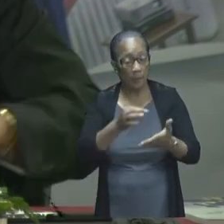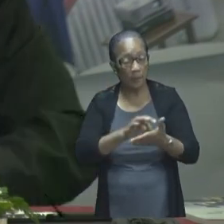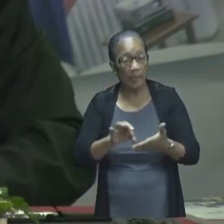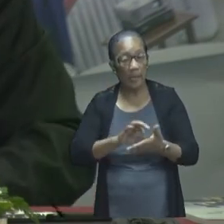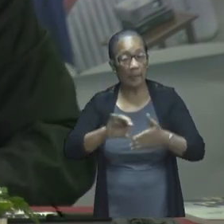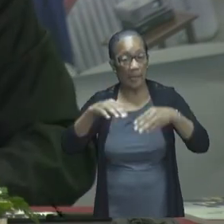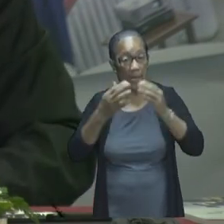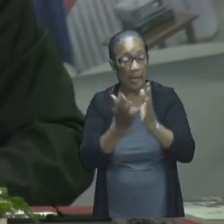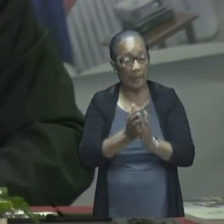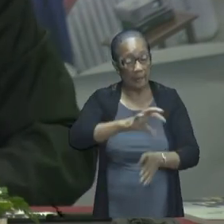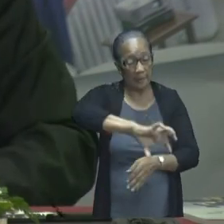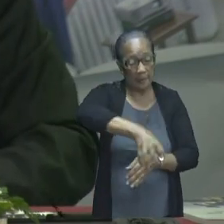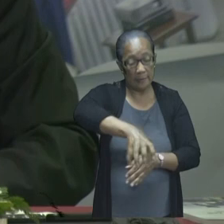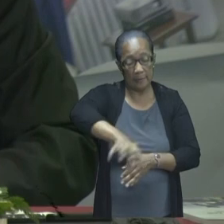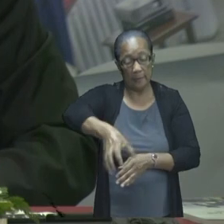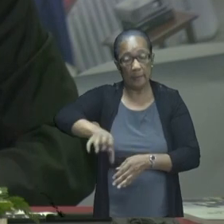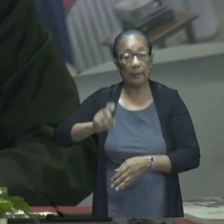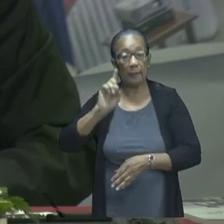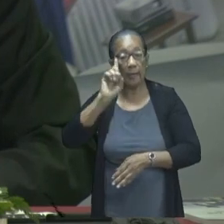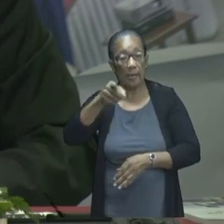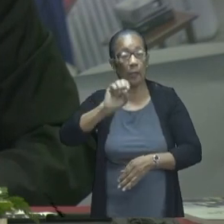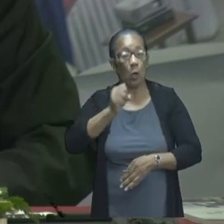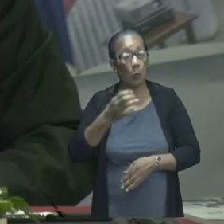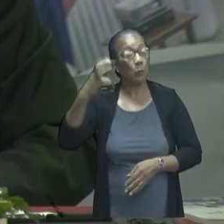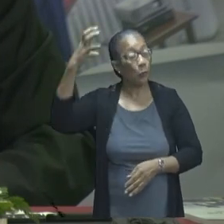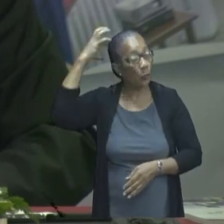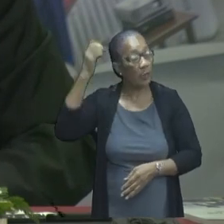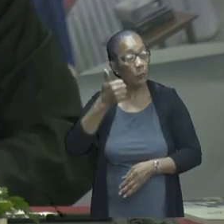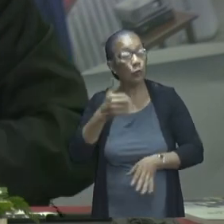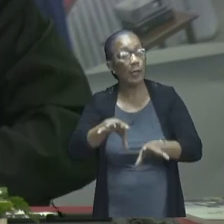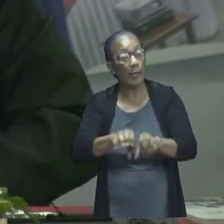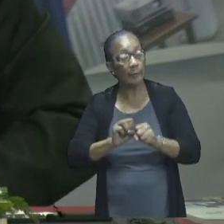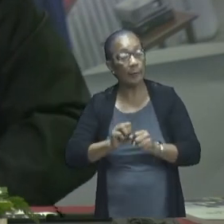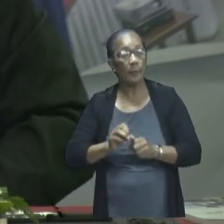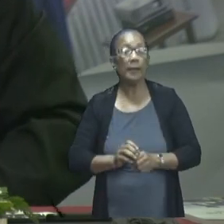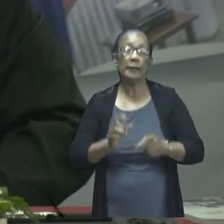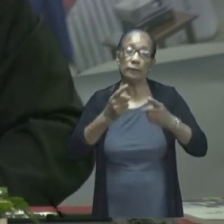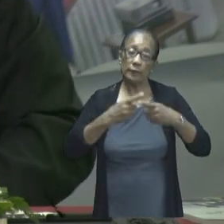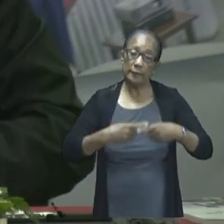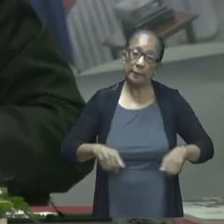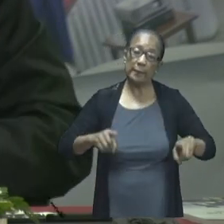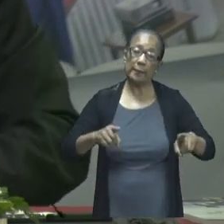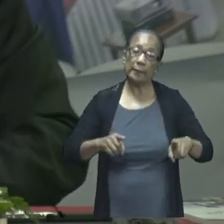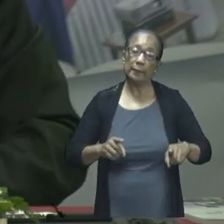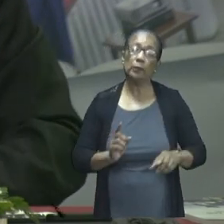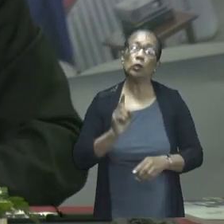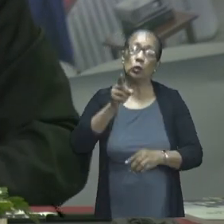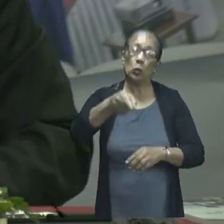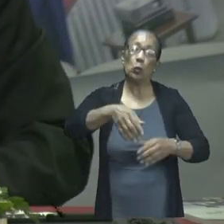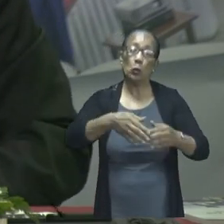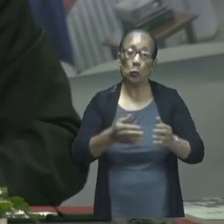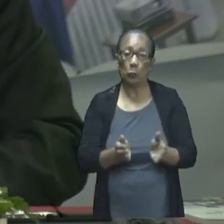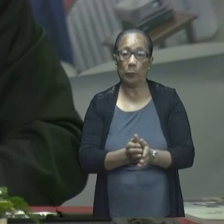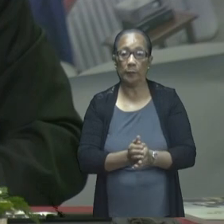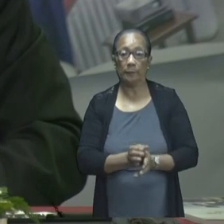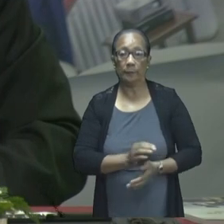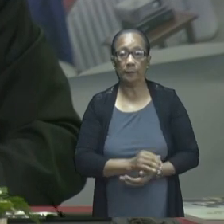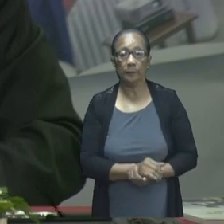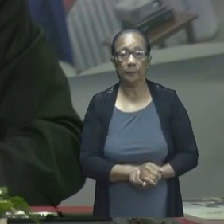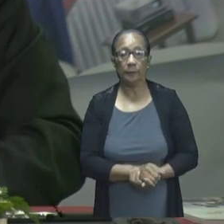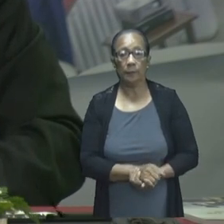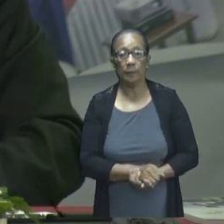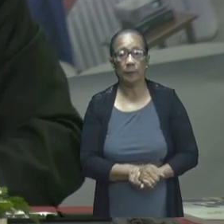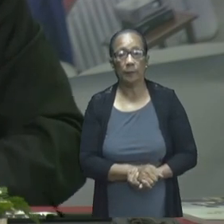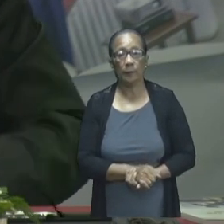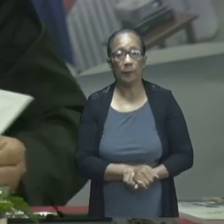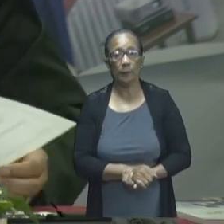districten om dit vandaag stuk goed aan te pakken naar de verschillende doelgroepen toe